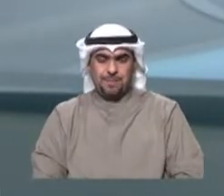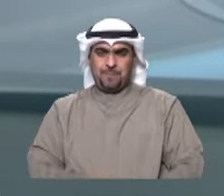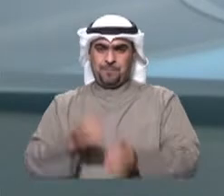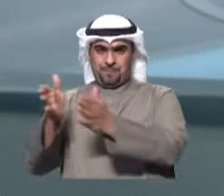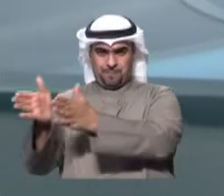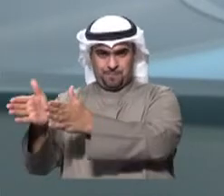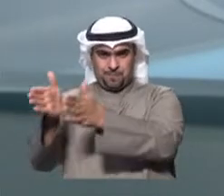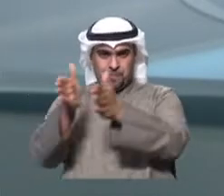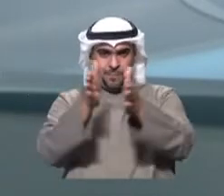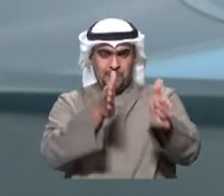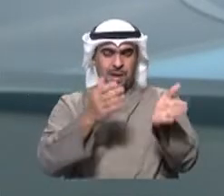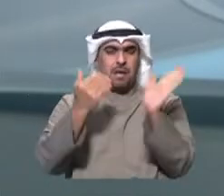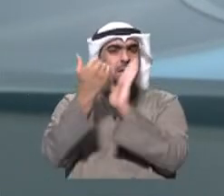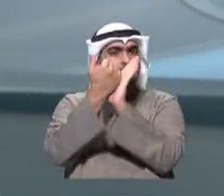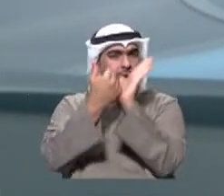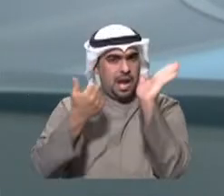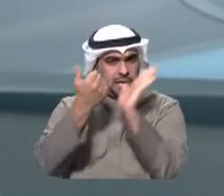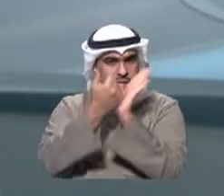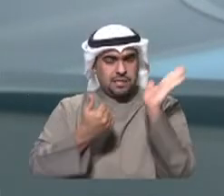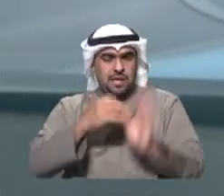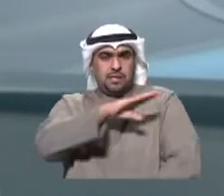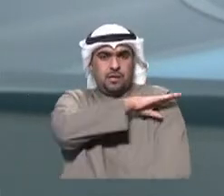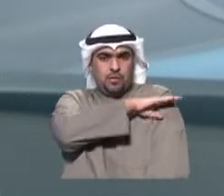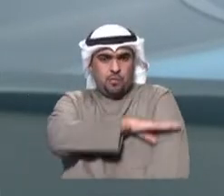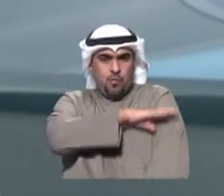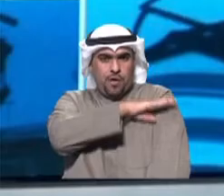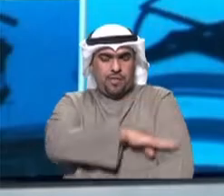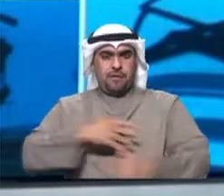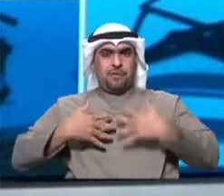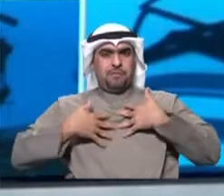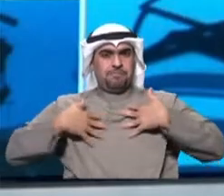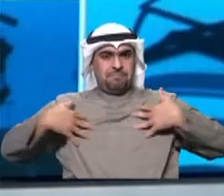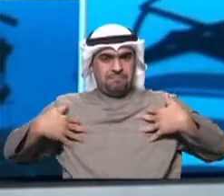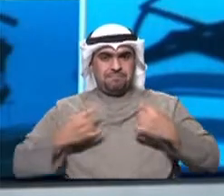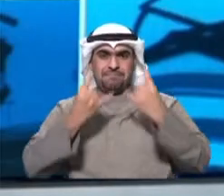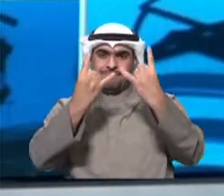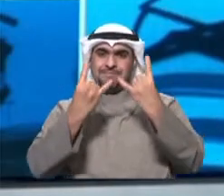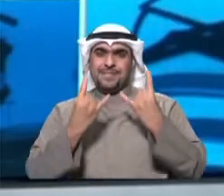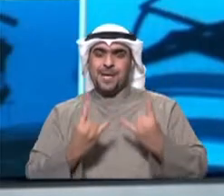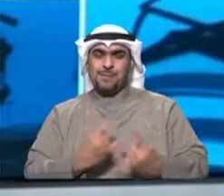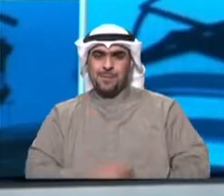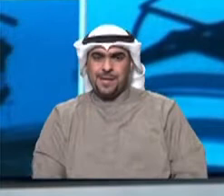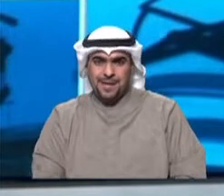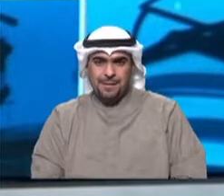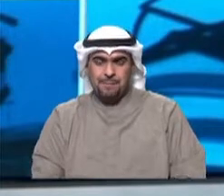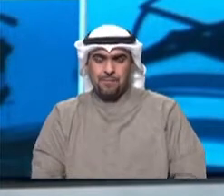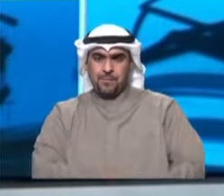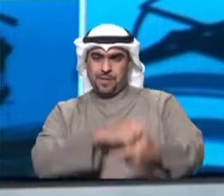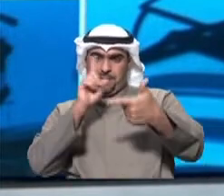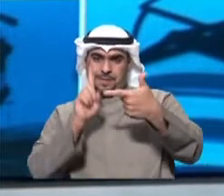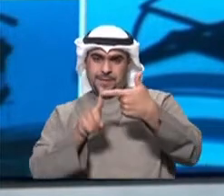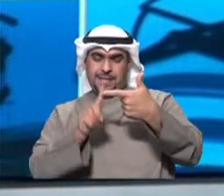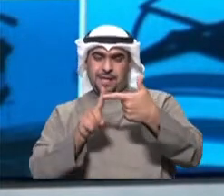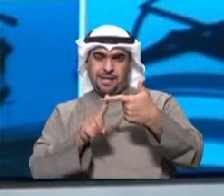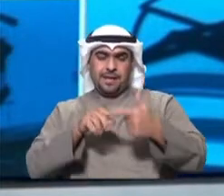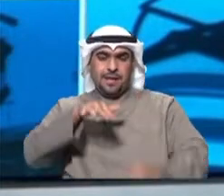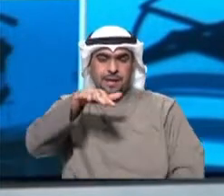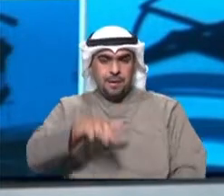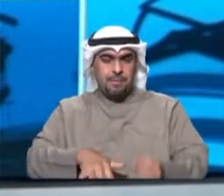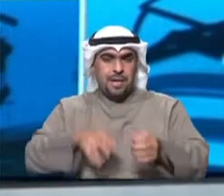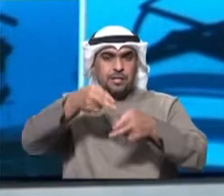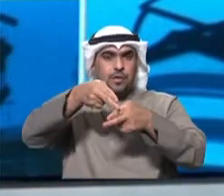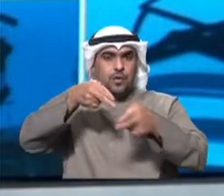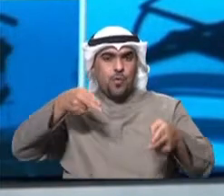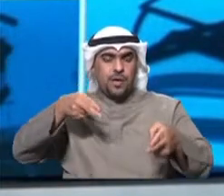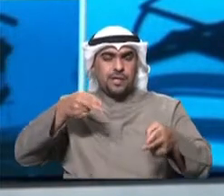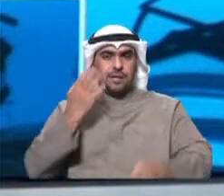والرخاء الاقتصادي لشعبها والشعوب كافة هدفا. وخلال عضويتها غير الدائمة بمجلس الأمن لفترتين في